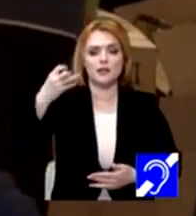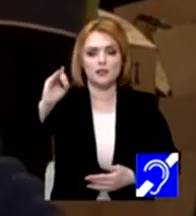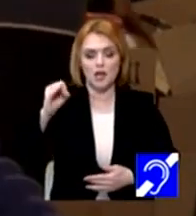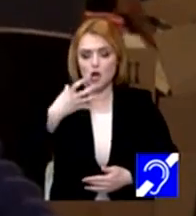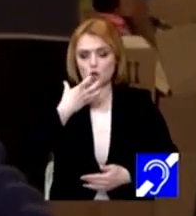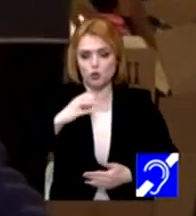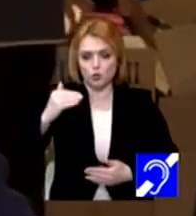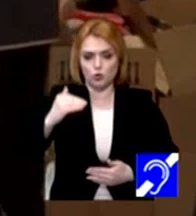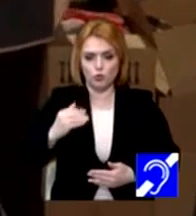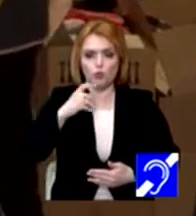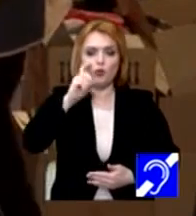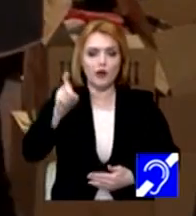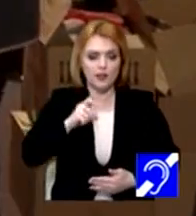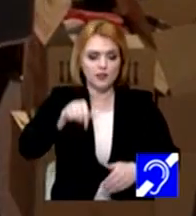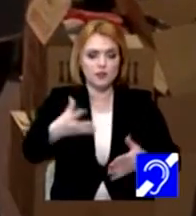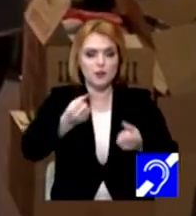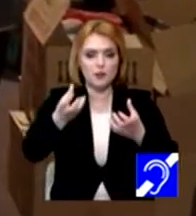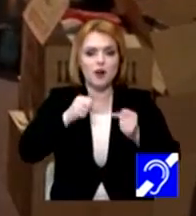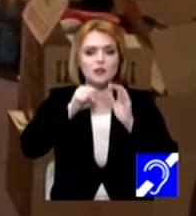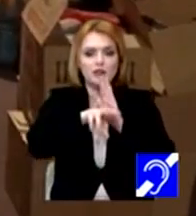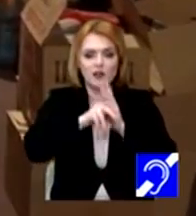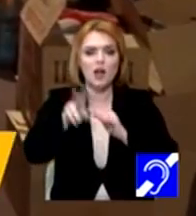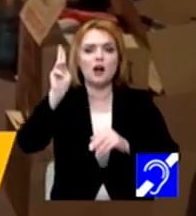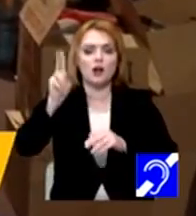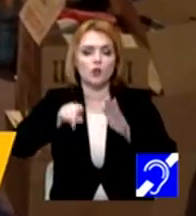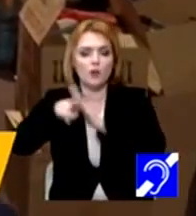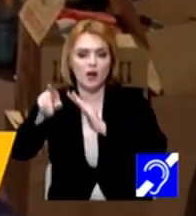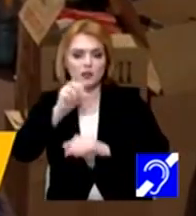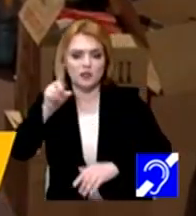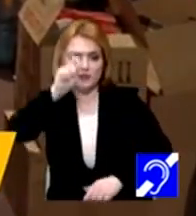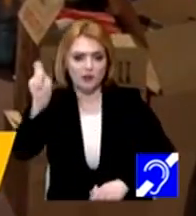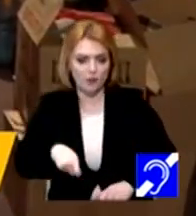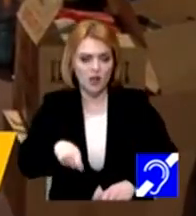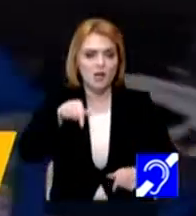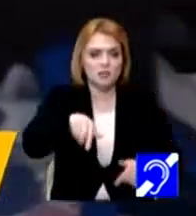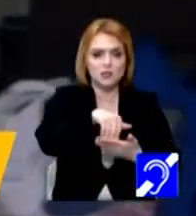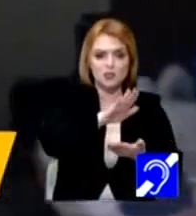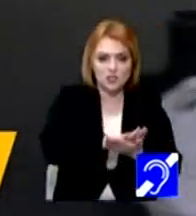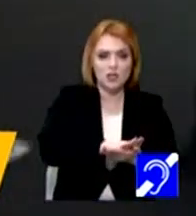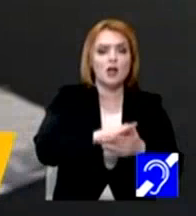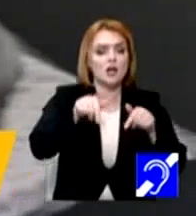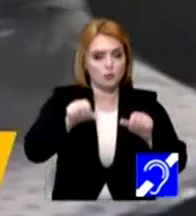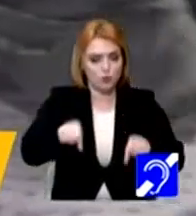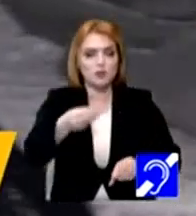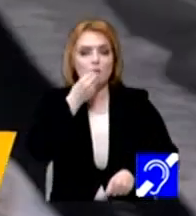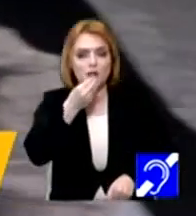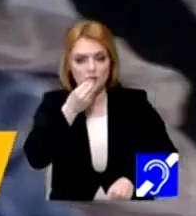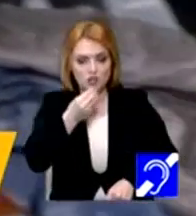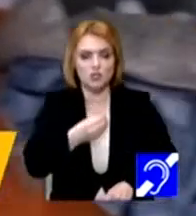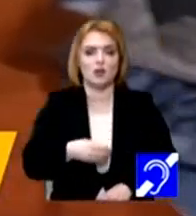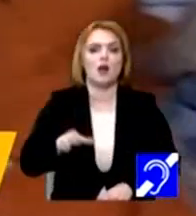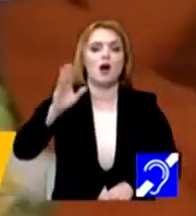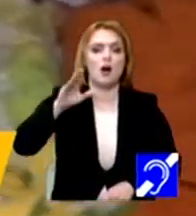Ucrainei. Aici sunt primiți refugiații care fug din calea războiului, sunt înregistrați, pot chiar să mănânce aici, apoi